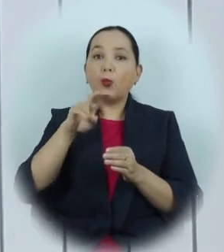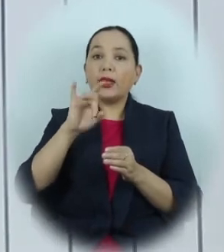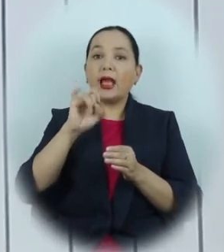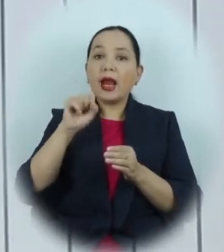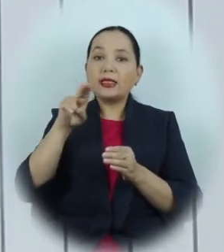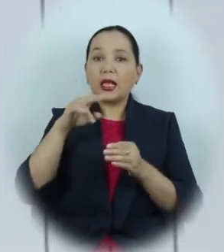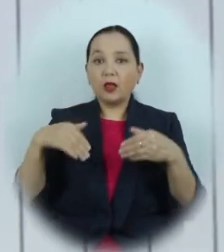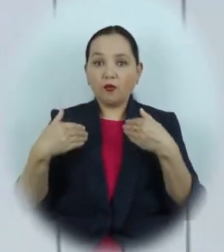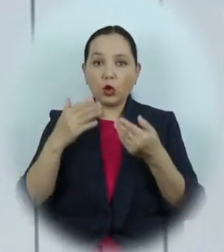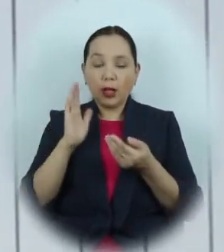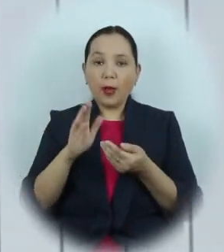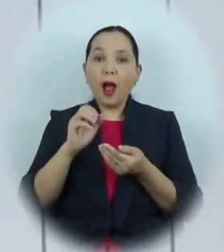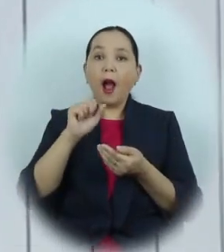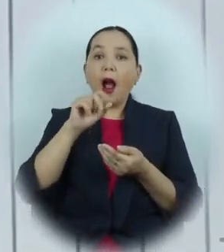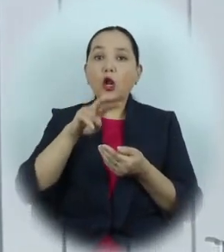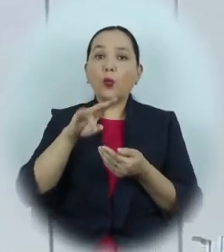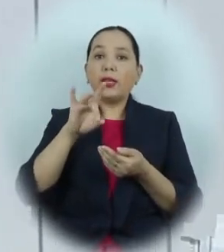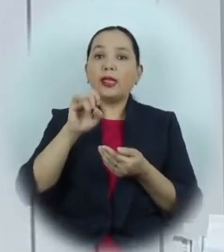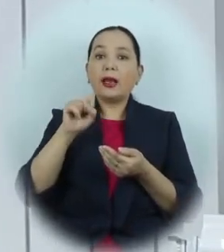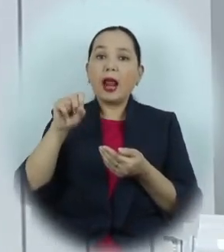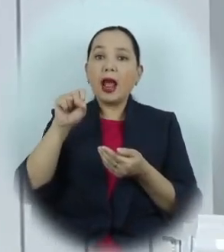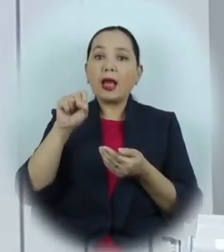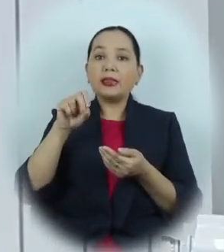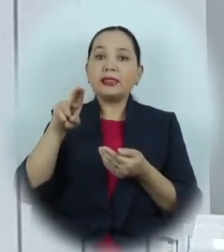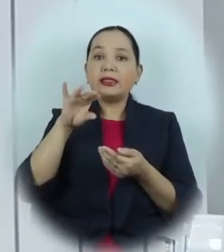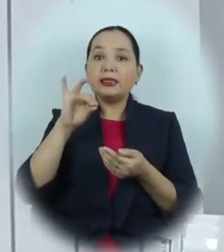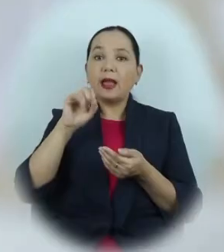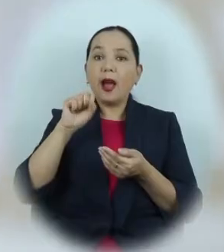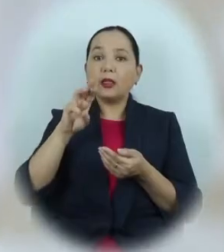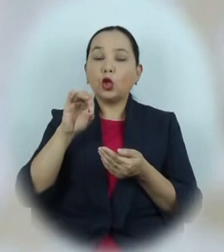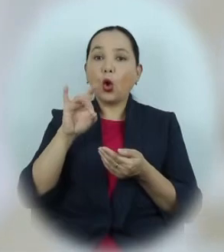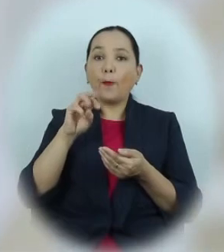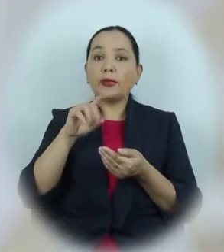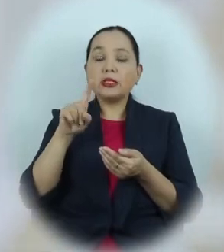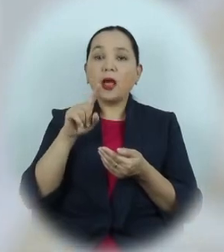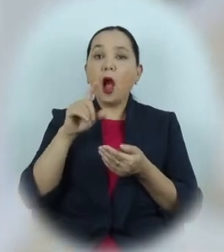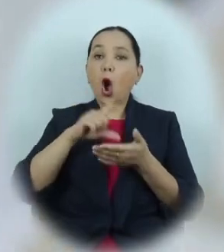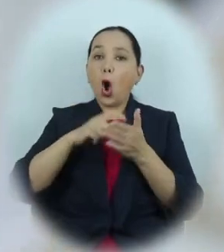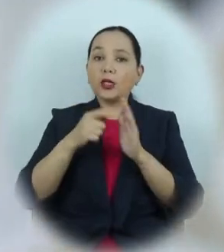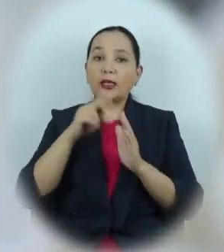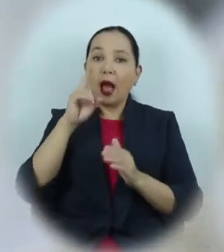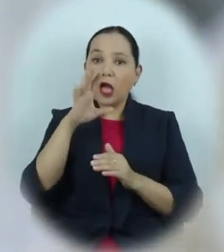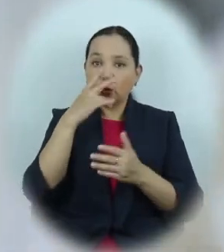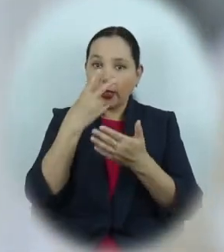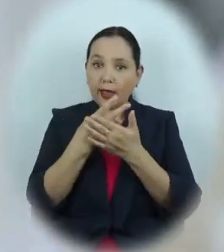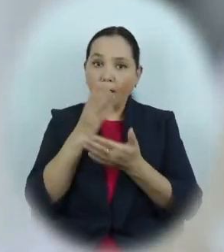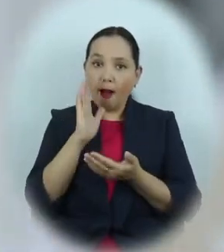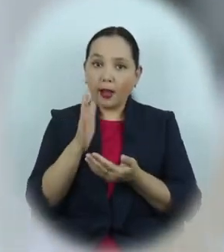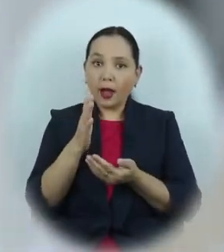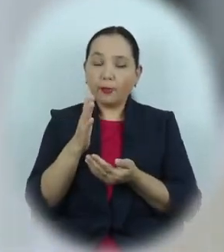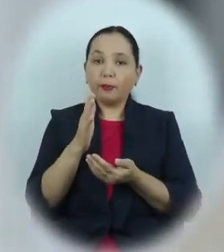radyatördan foydalanamiz. Alüminyum radyatörlarimiz uni xonaning hajmiga qarab, xonaning